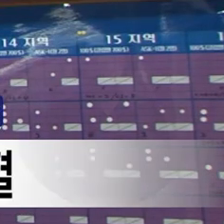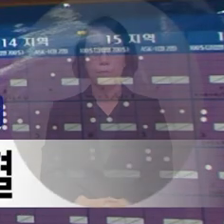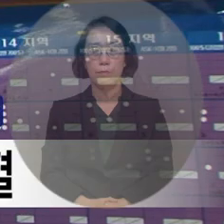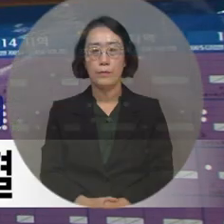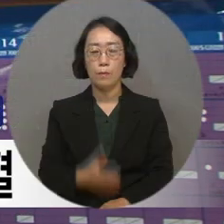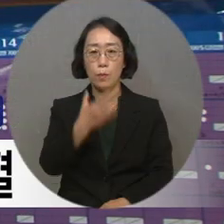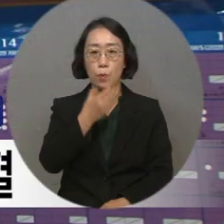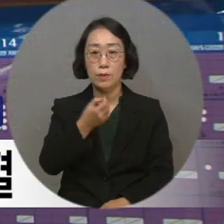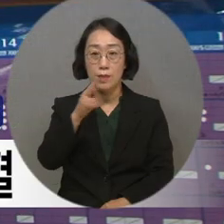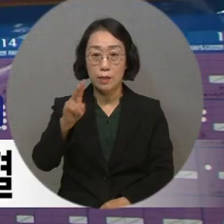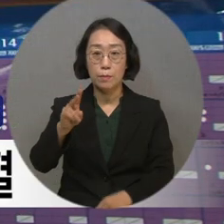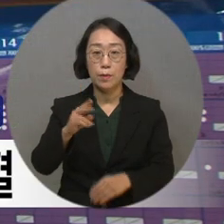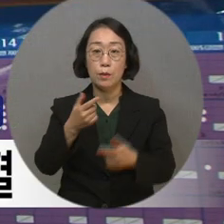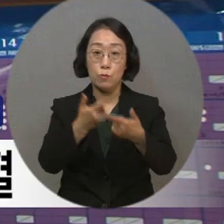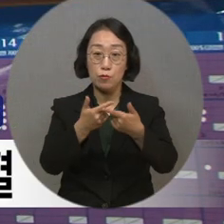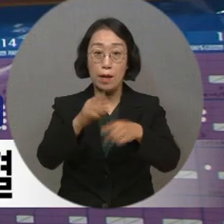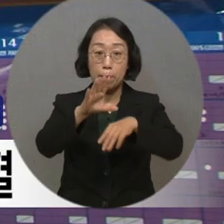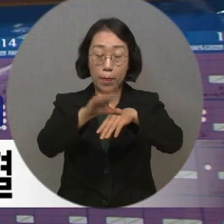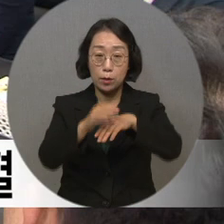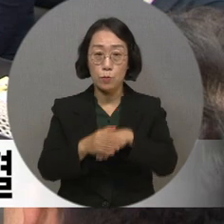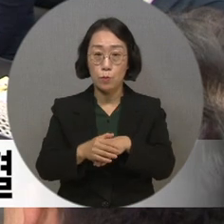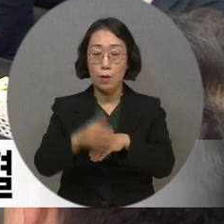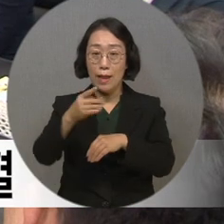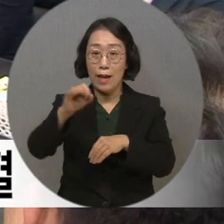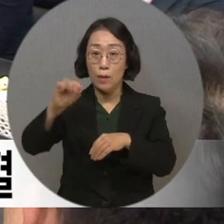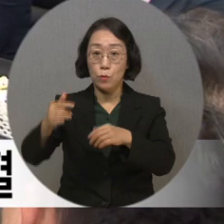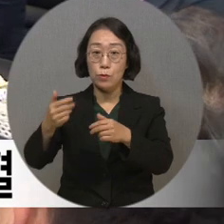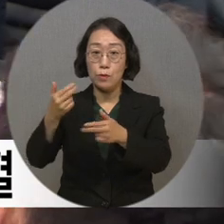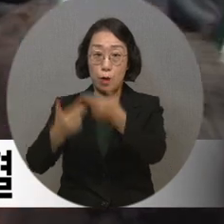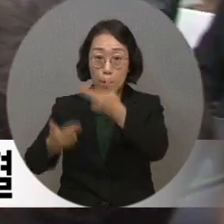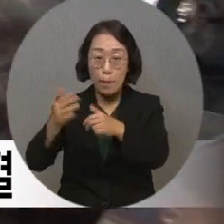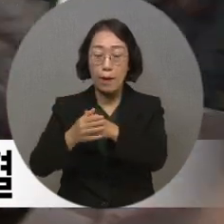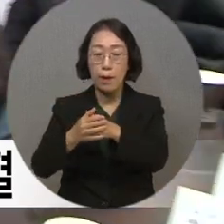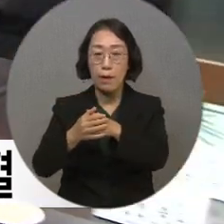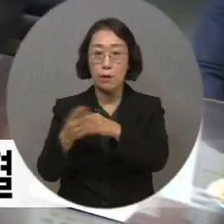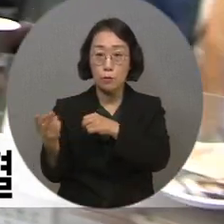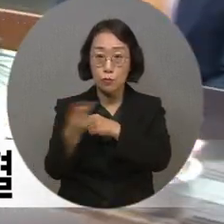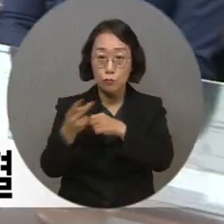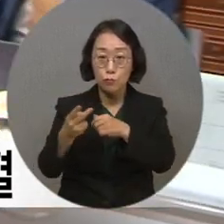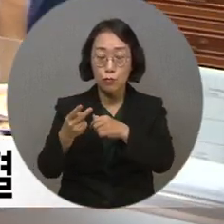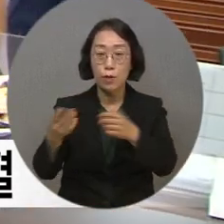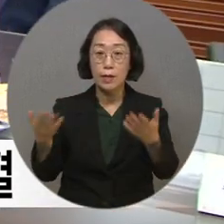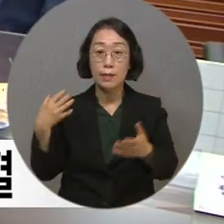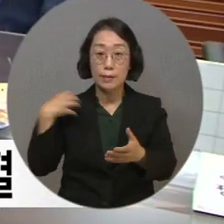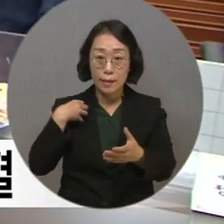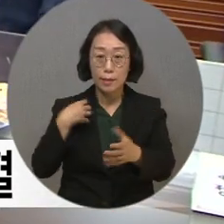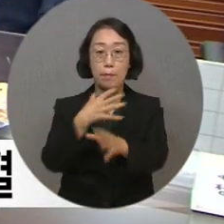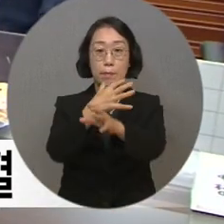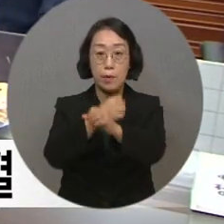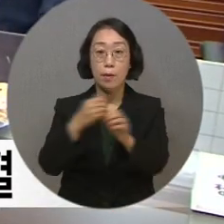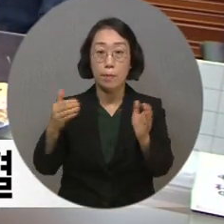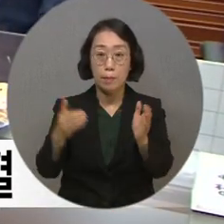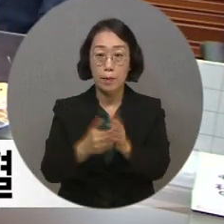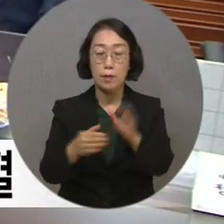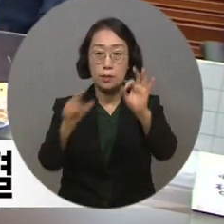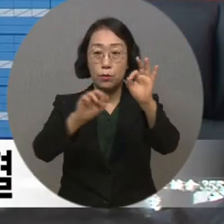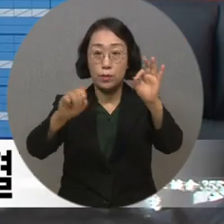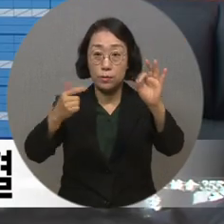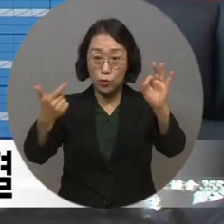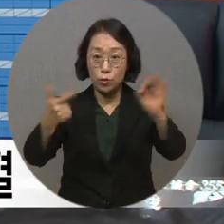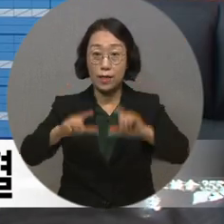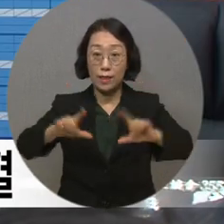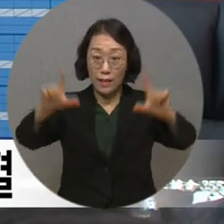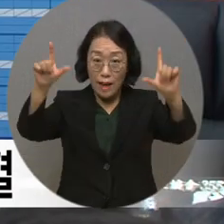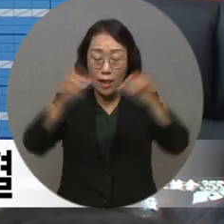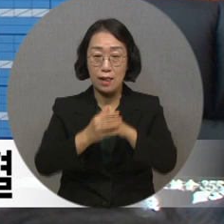복지TV 부산 방송과 국제 라이온스협회 355H 구간 업무 협약식이 지난 26일 부산